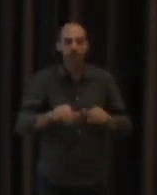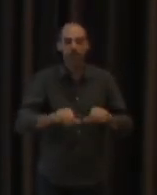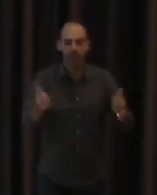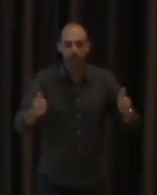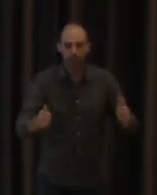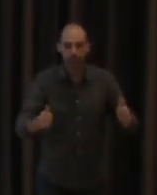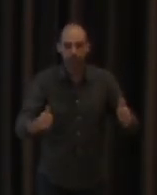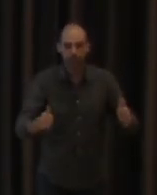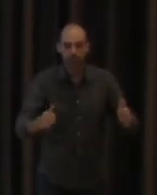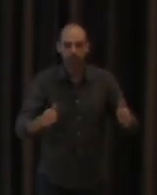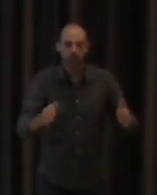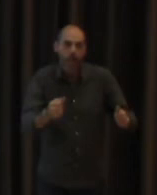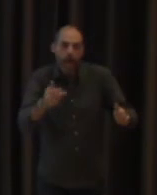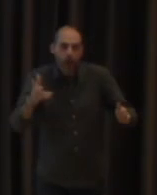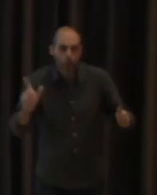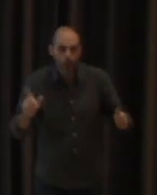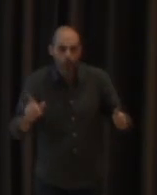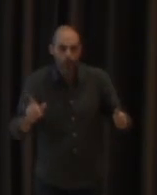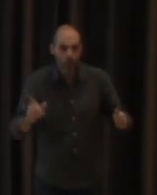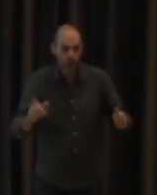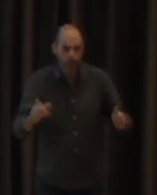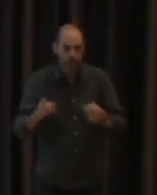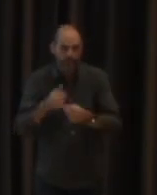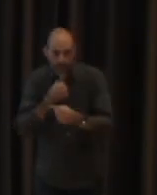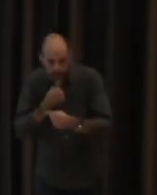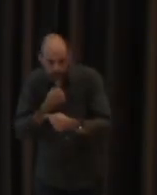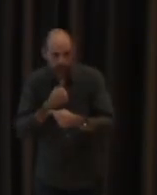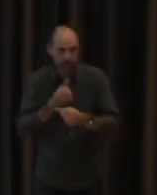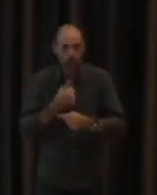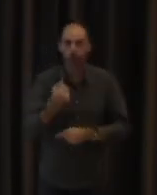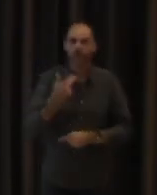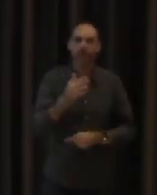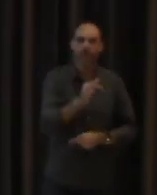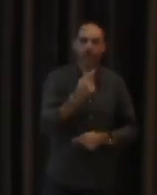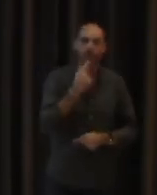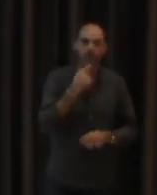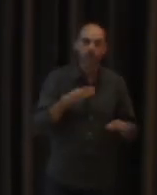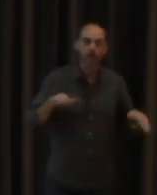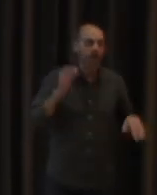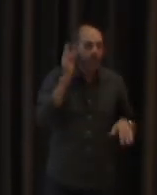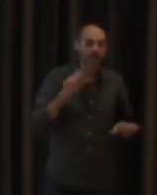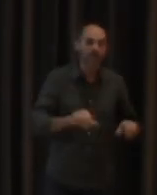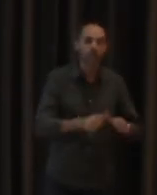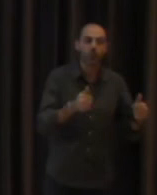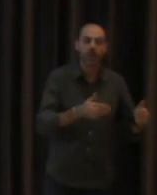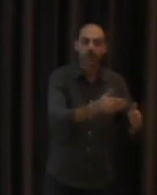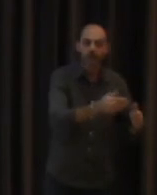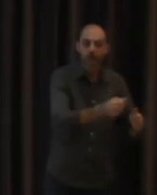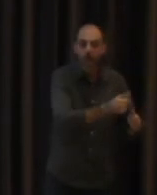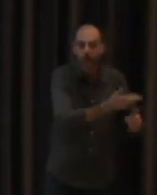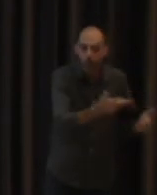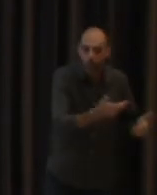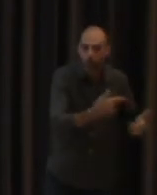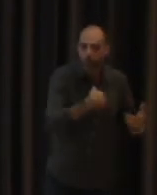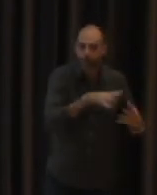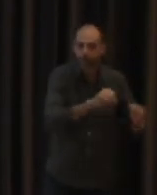qui. En canvi, fixeu-vos que no té res d'estranya una frase com la de 13F, l'Angelina es divorciarà d'algú amb qui no saber, perquè ara